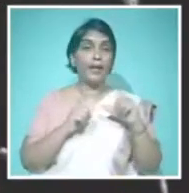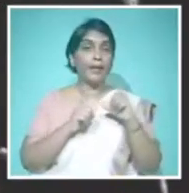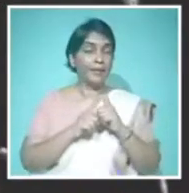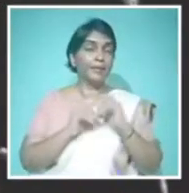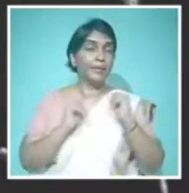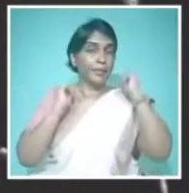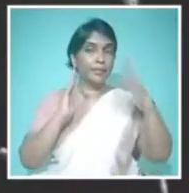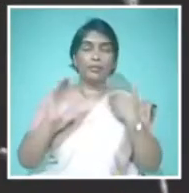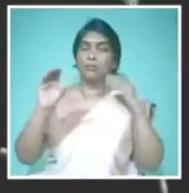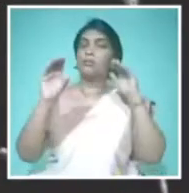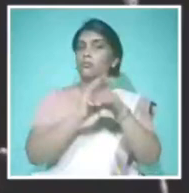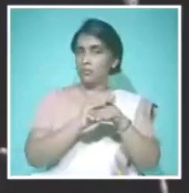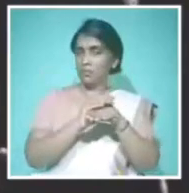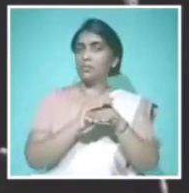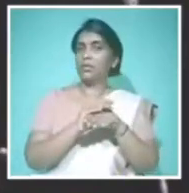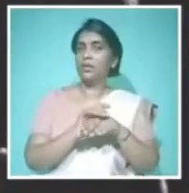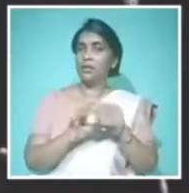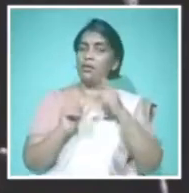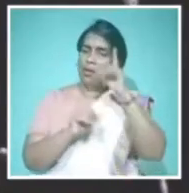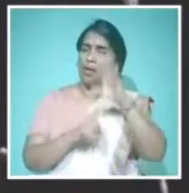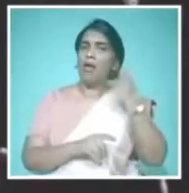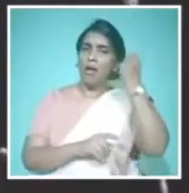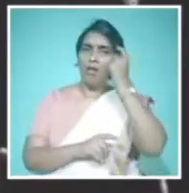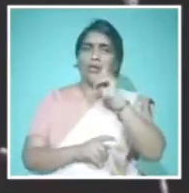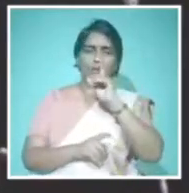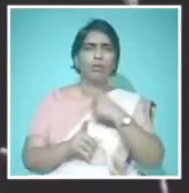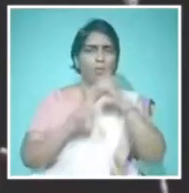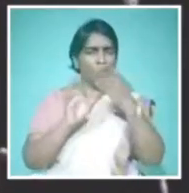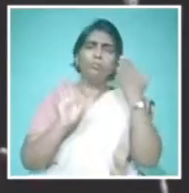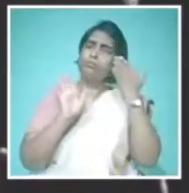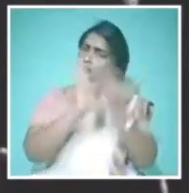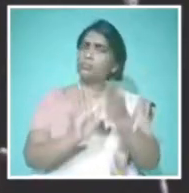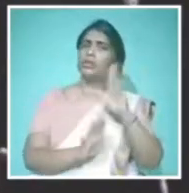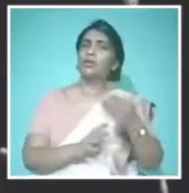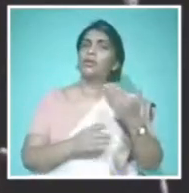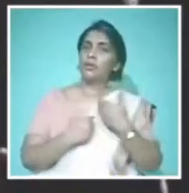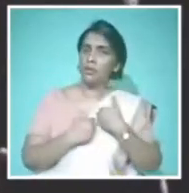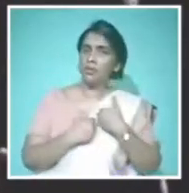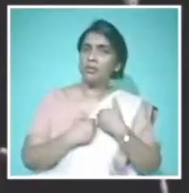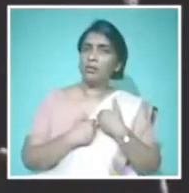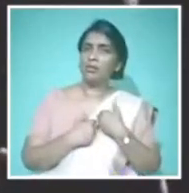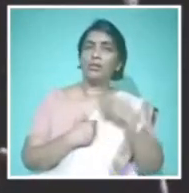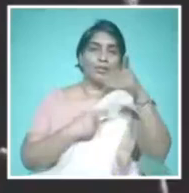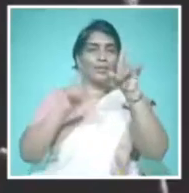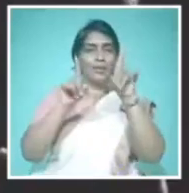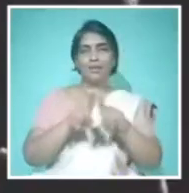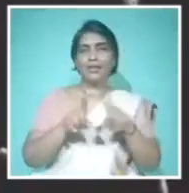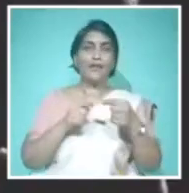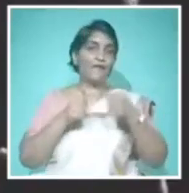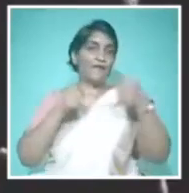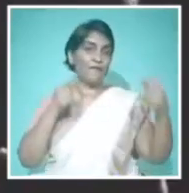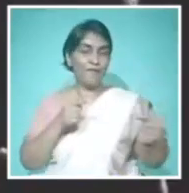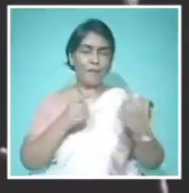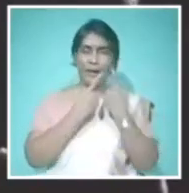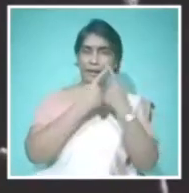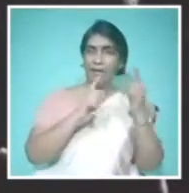pulat api ekatu ayutui api ekat yojina kerana api evanu peniri no api bego ego lawake vipaksa ini ngode